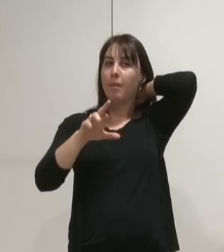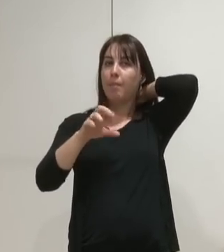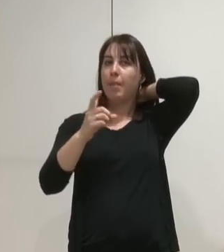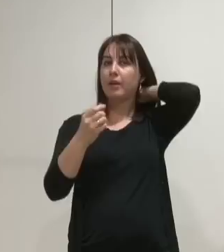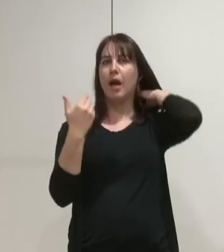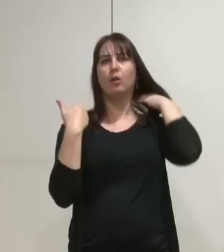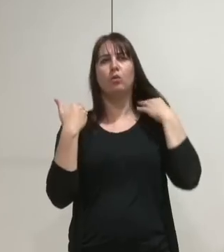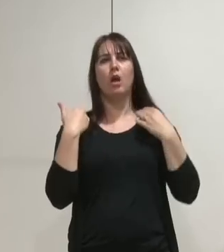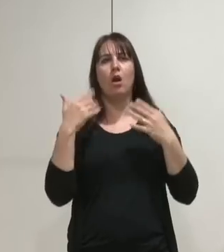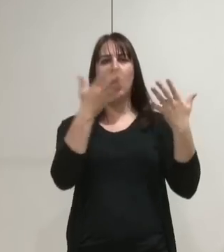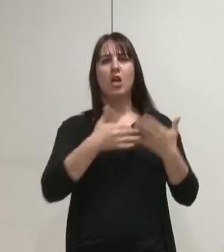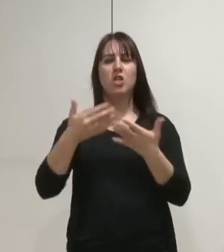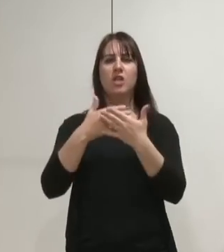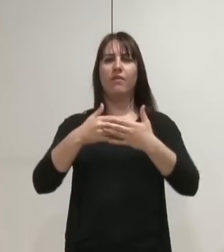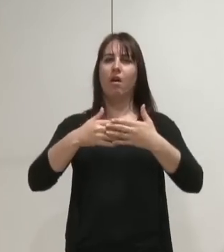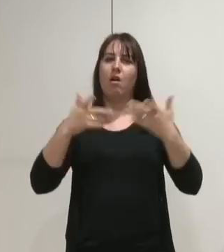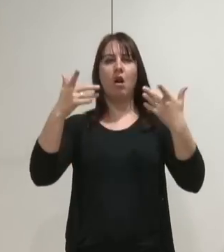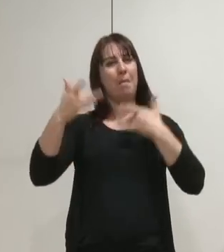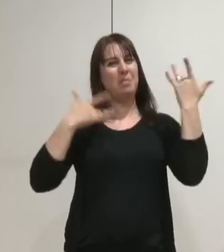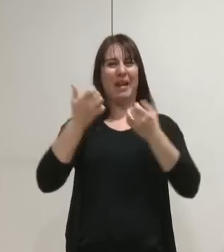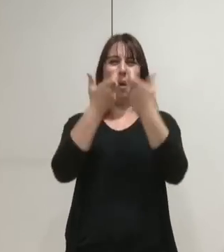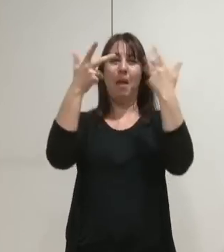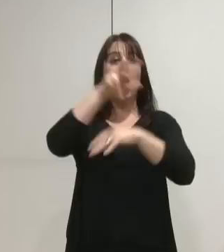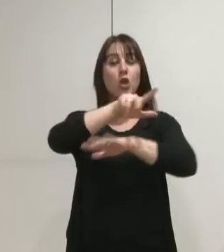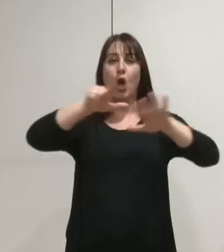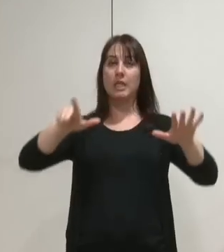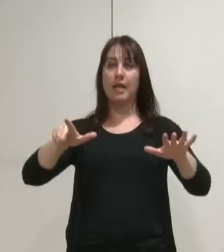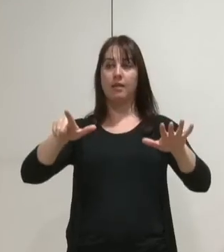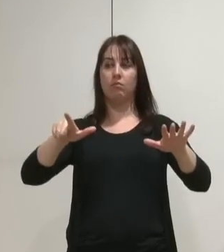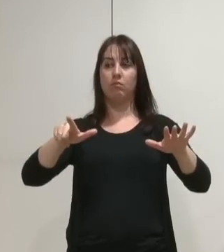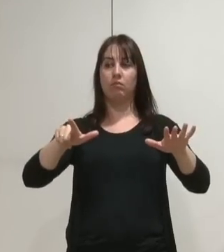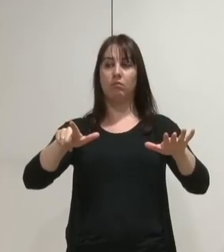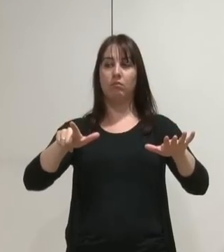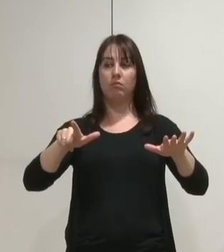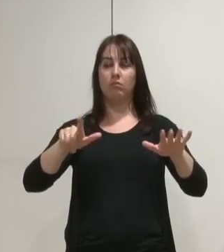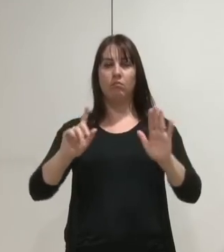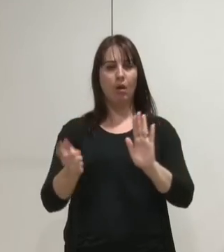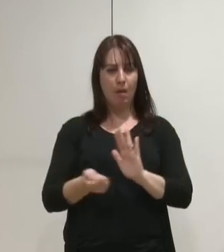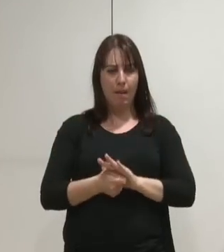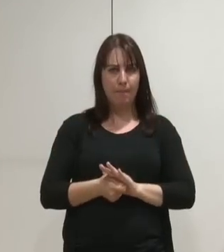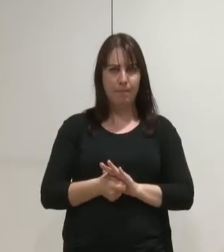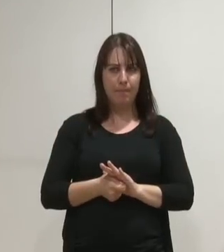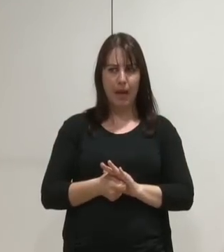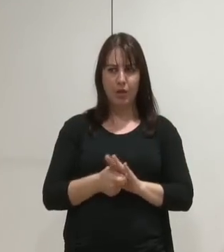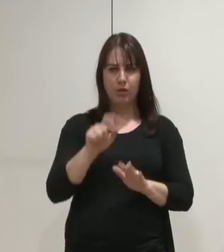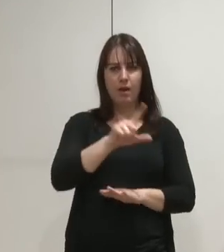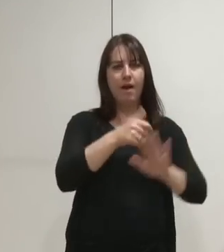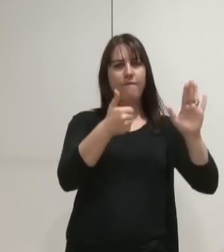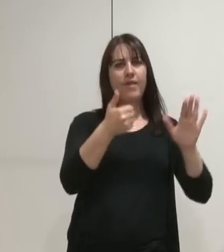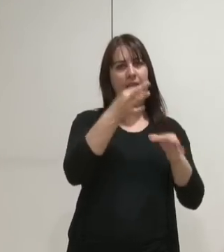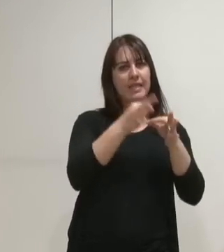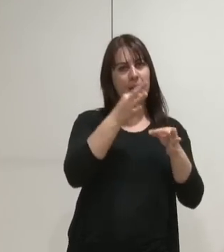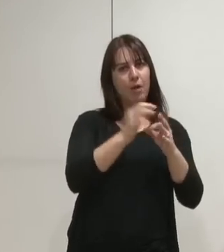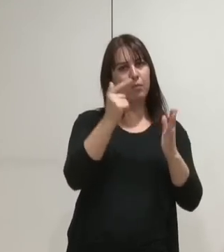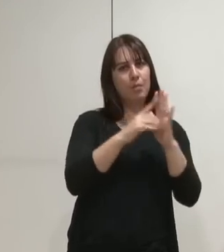le chiffre de 37 levé de rideau en fait pour la saison pour la période entre le 26 septembre